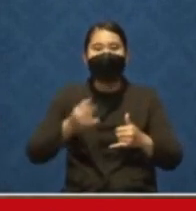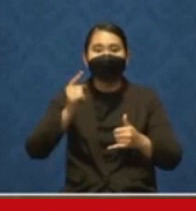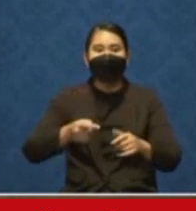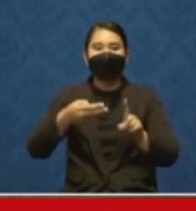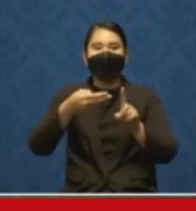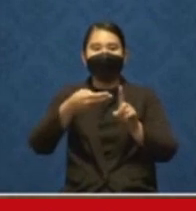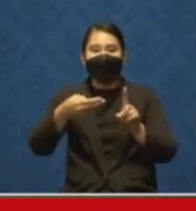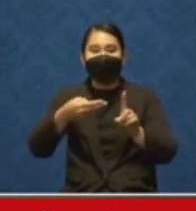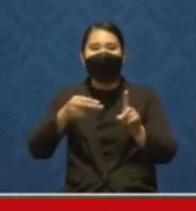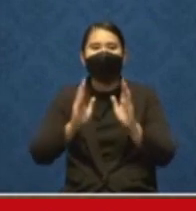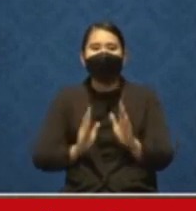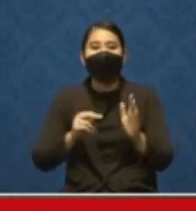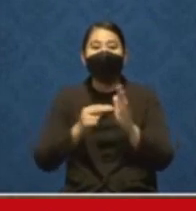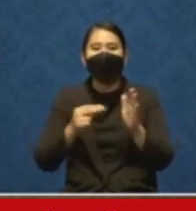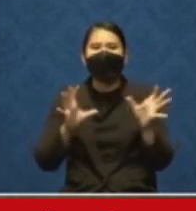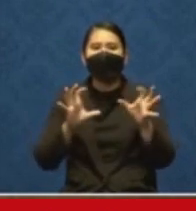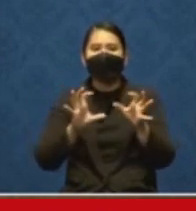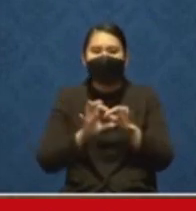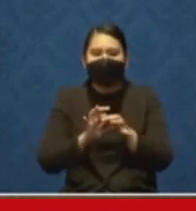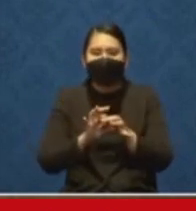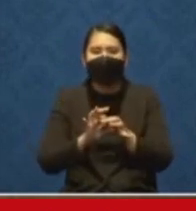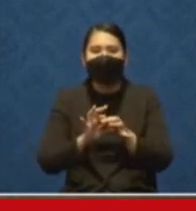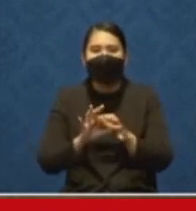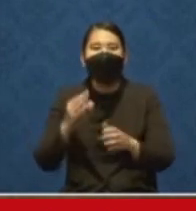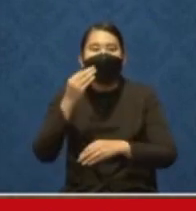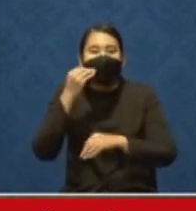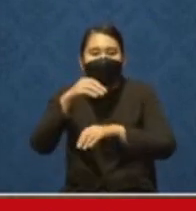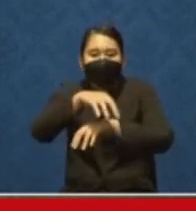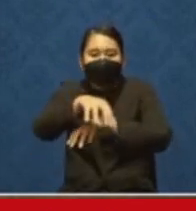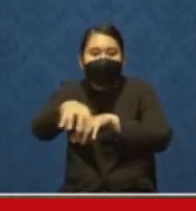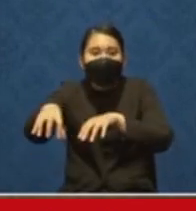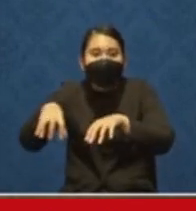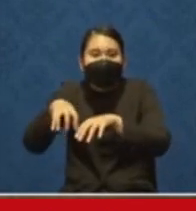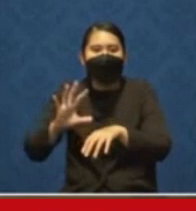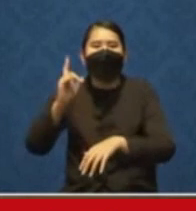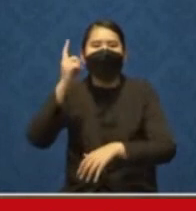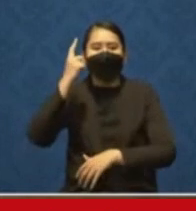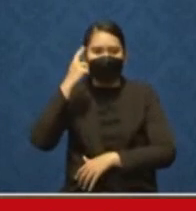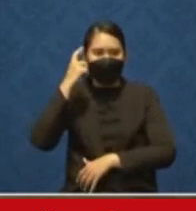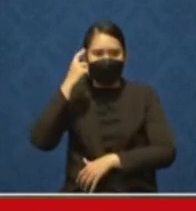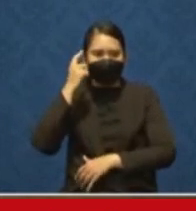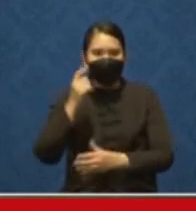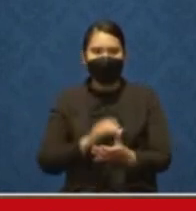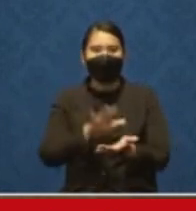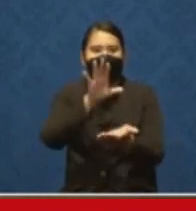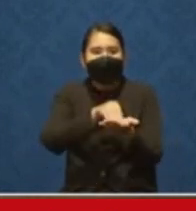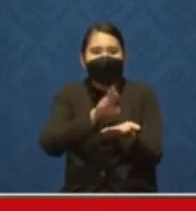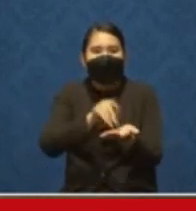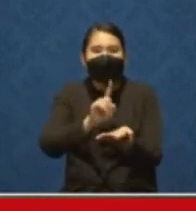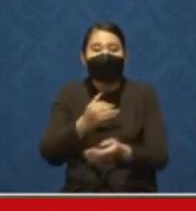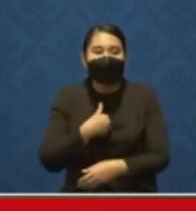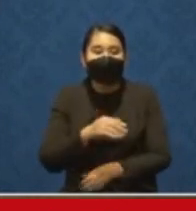ต่อไปก็ 300ชื่อเข้าไปเนี่ยจะไปจริงไหมถึงหมื่นอ่ะคือสู้แกรู้ชื่อลูกบ้านเขาหัวคะแนนเค้าครึ่ง